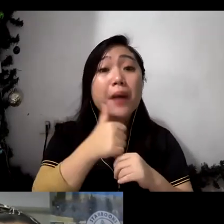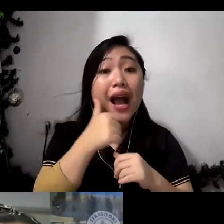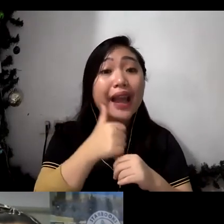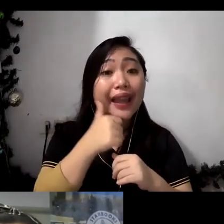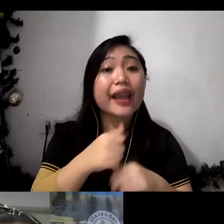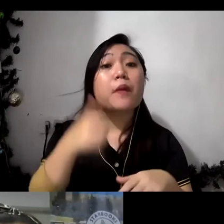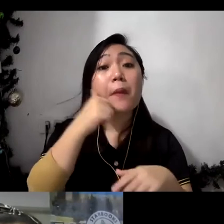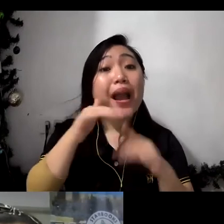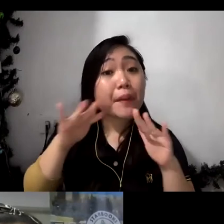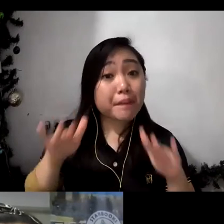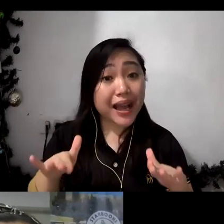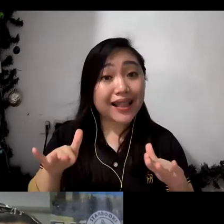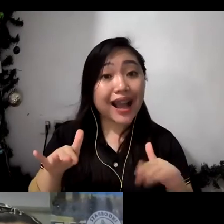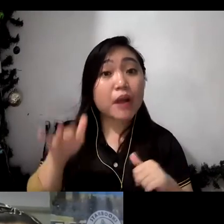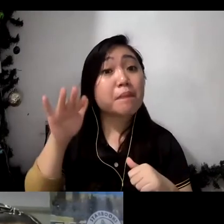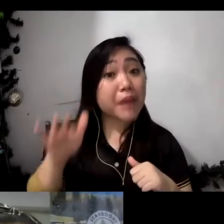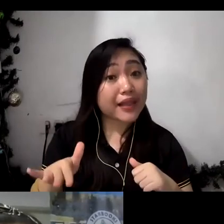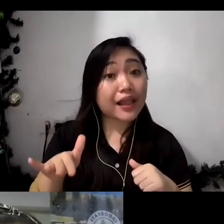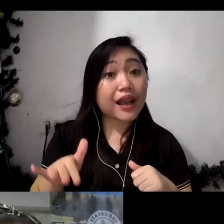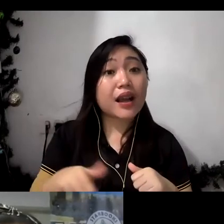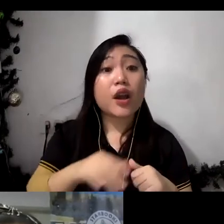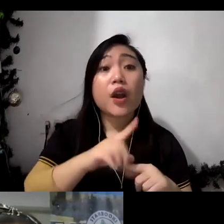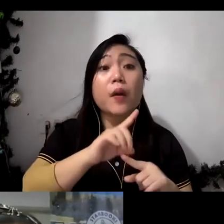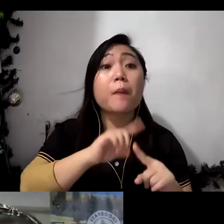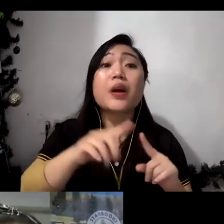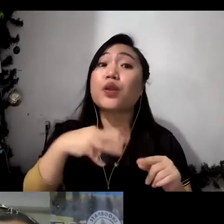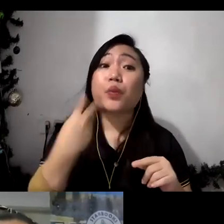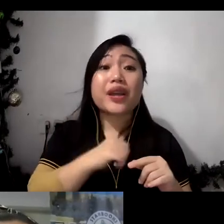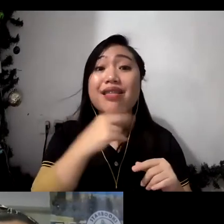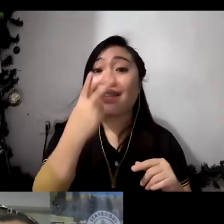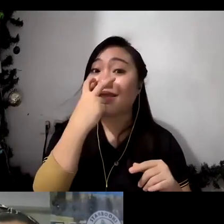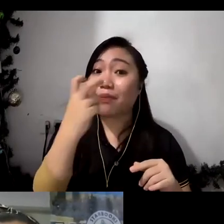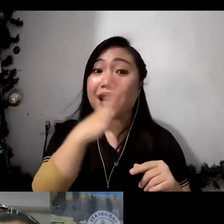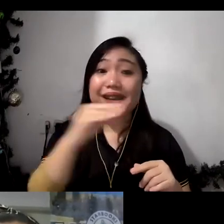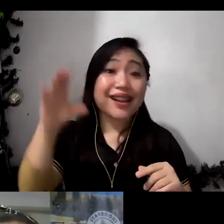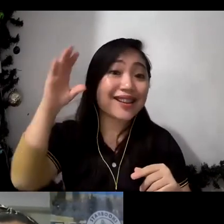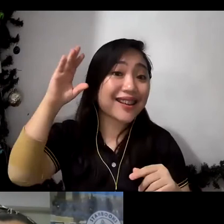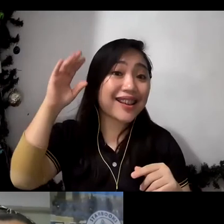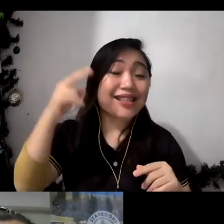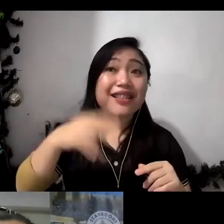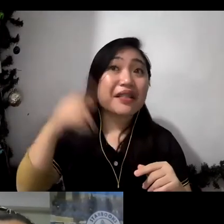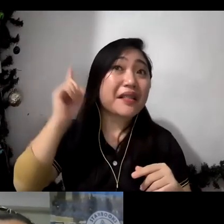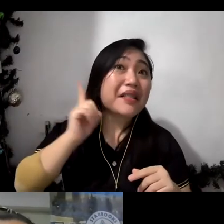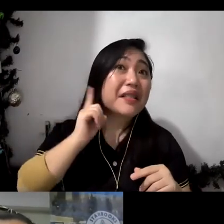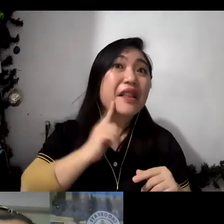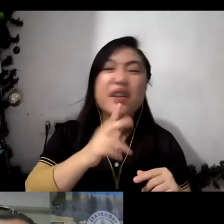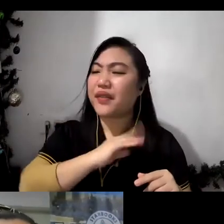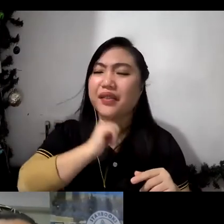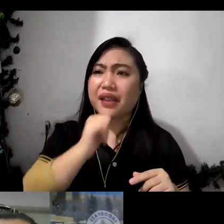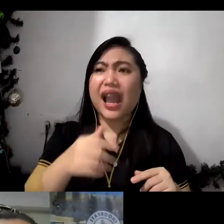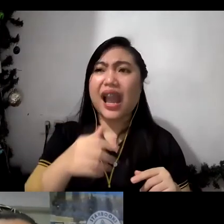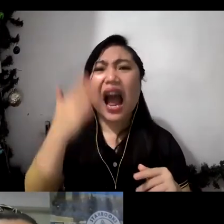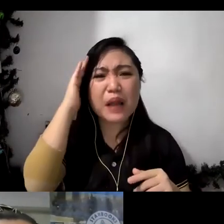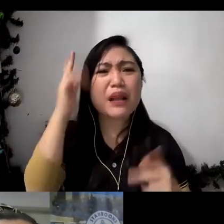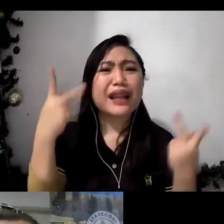nakikita natin yan araw-araw. Pero hindi po tayo bulag at bingi. Alam natin na may mga lalaki na nakakaranas ng